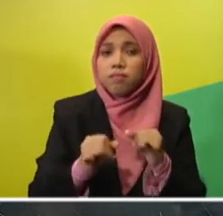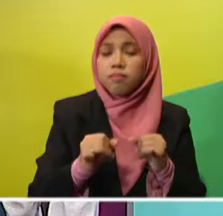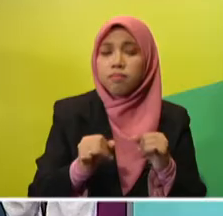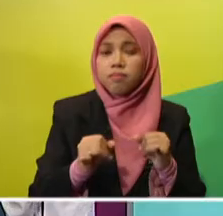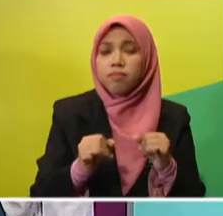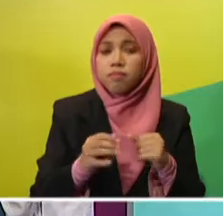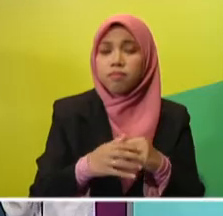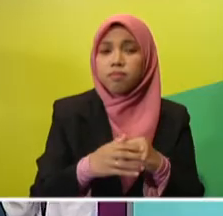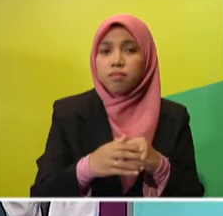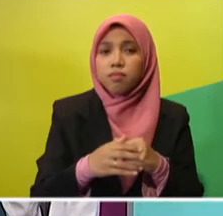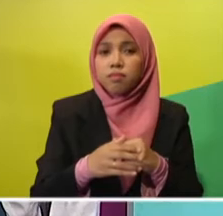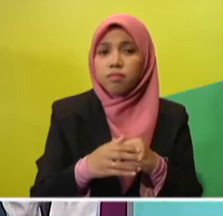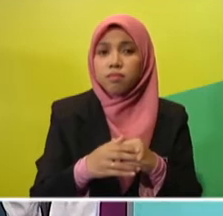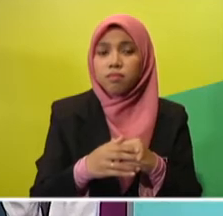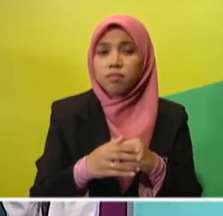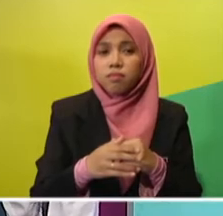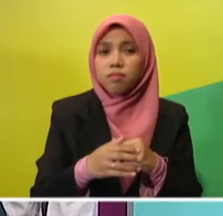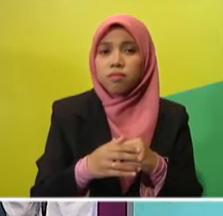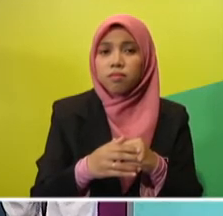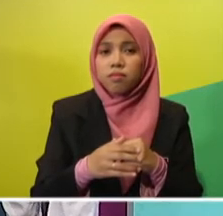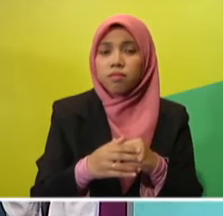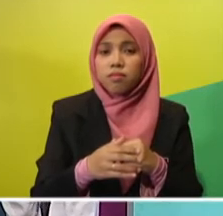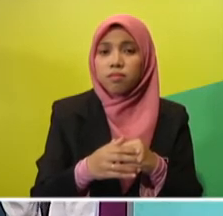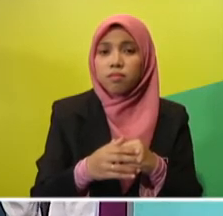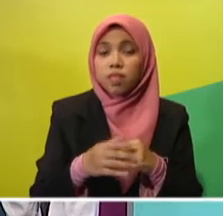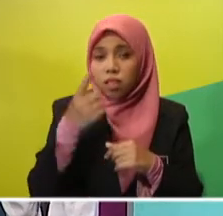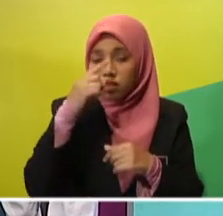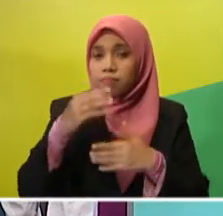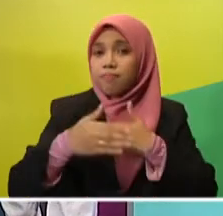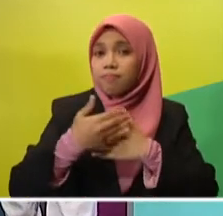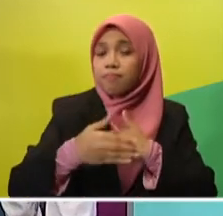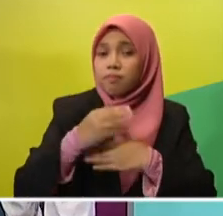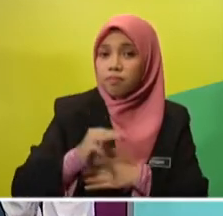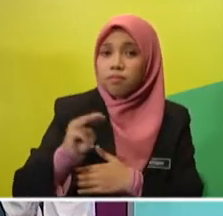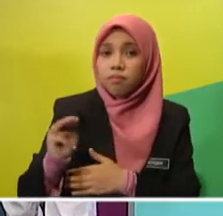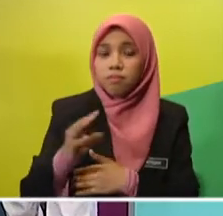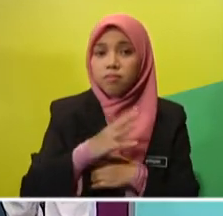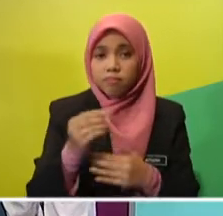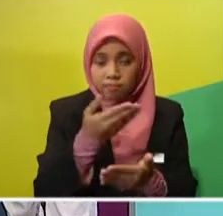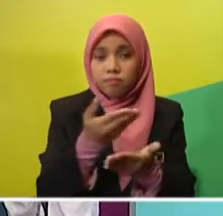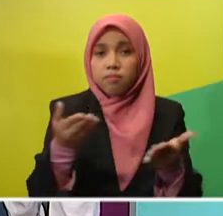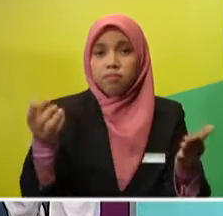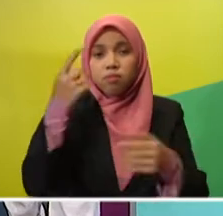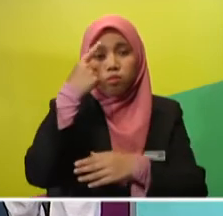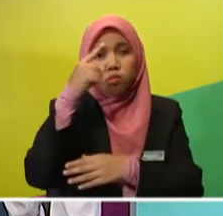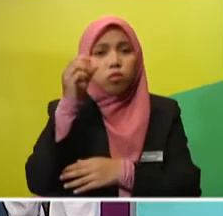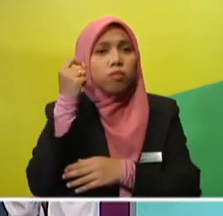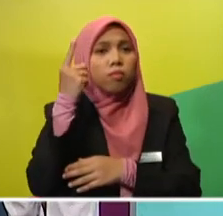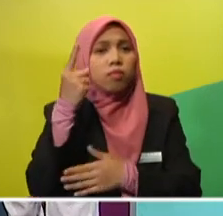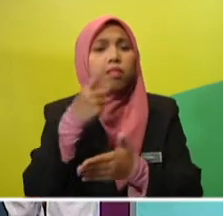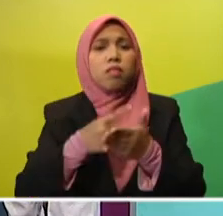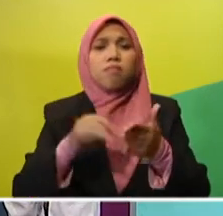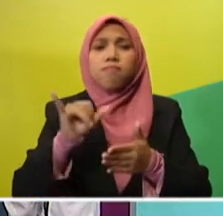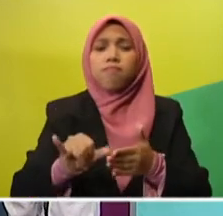untuk memudahkan murid-murid ataupun penonton untuk mereka faham sebenarnya apa yang perlu